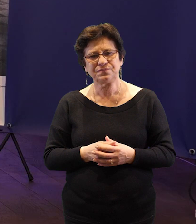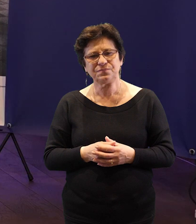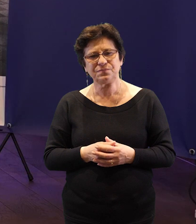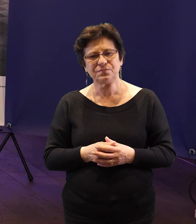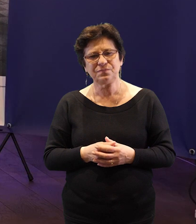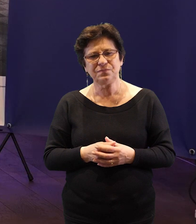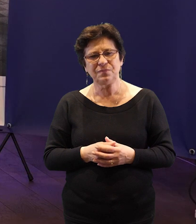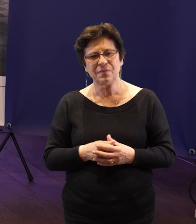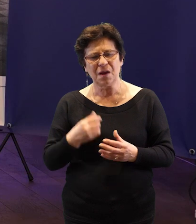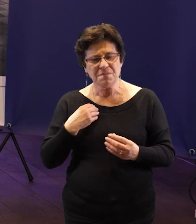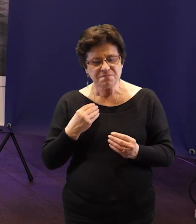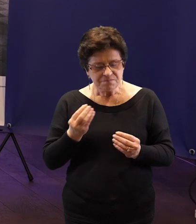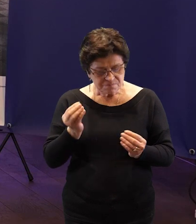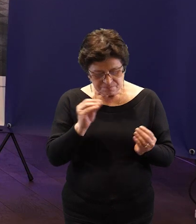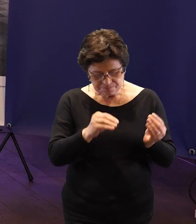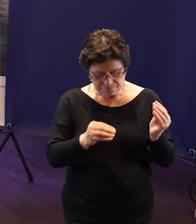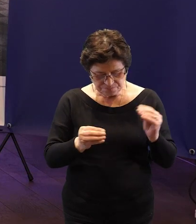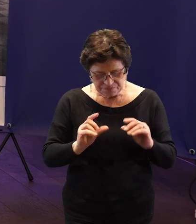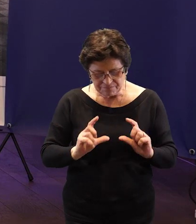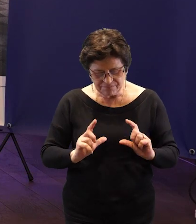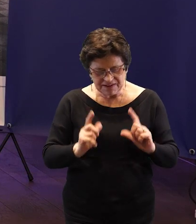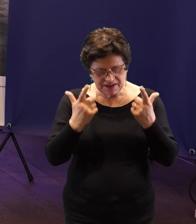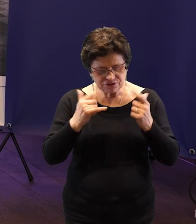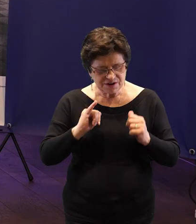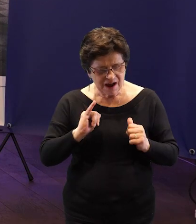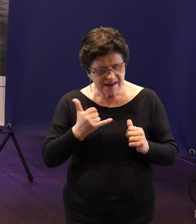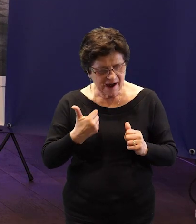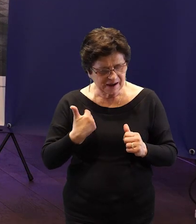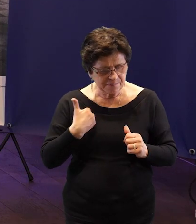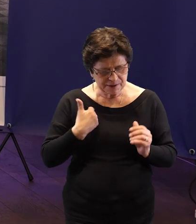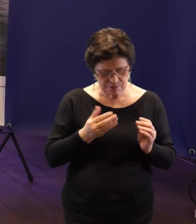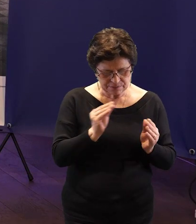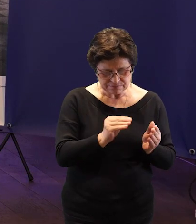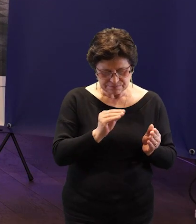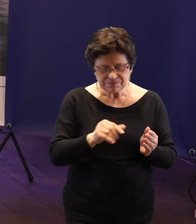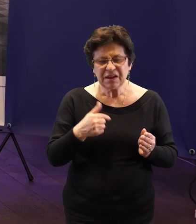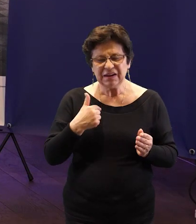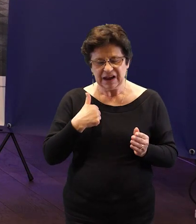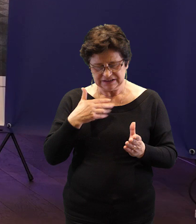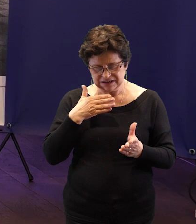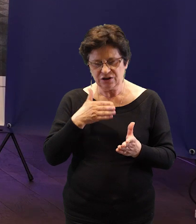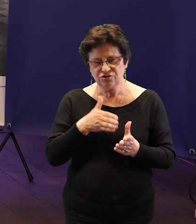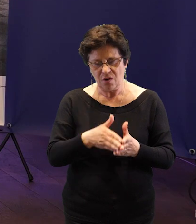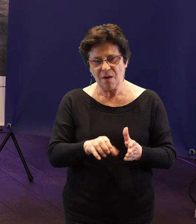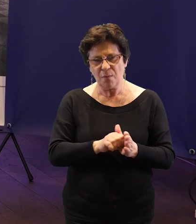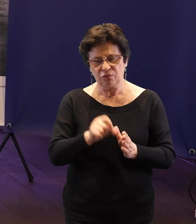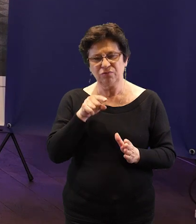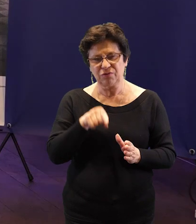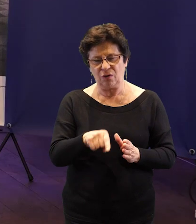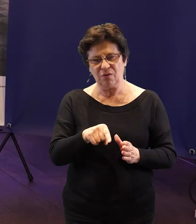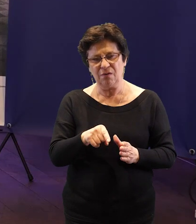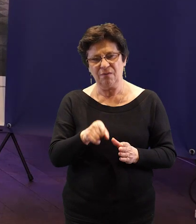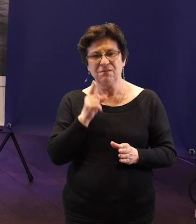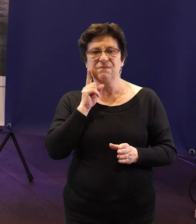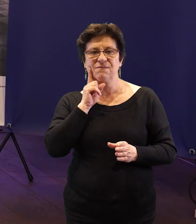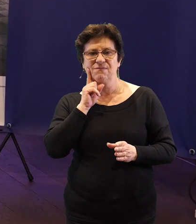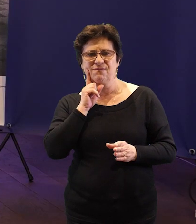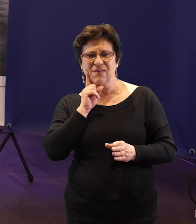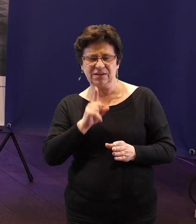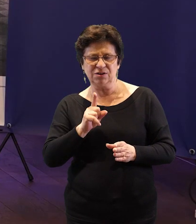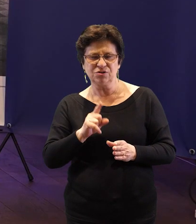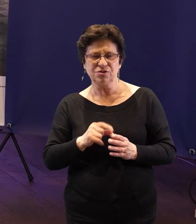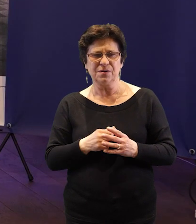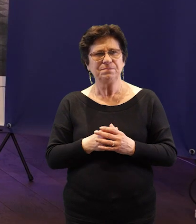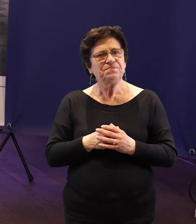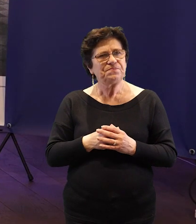tak. Zestawiać poszczególne wydarzenia. Ja właśnie dokładnie od tego zacząłem. Zacząłem od